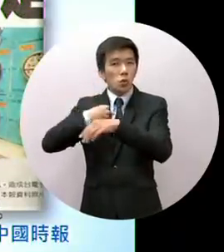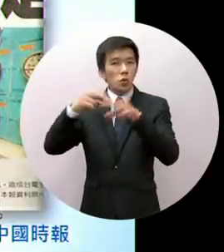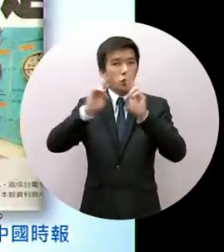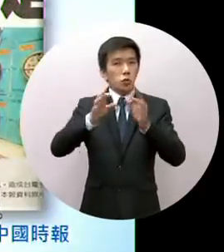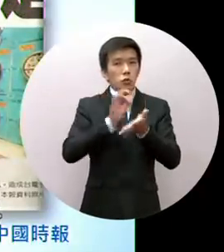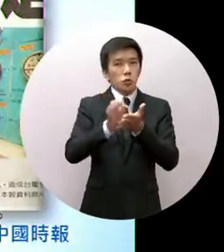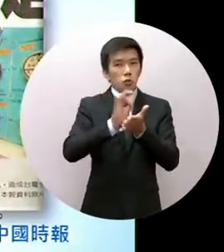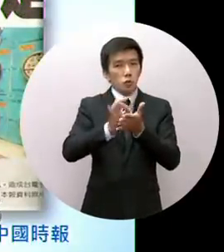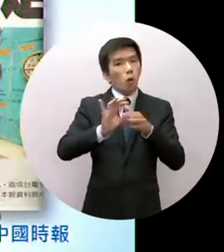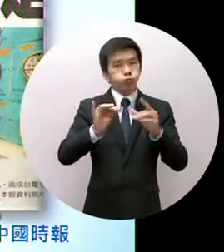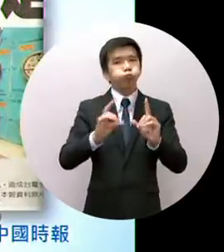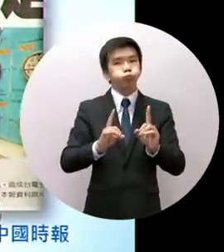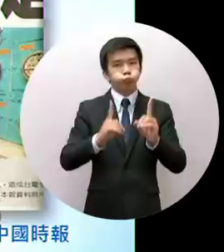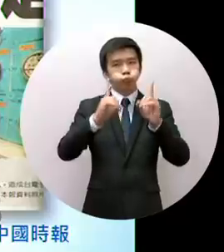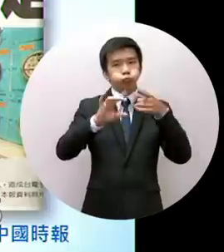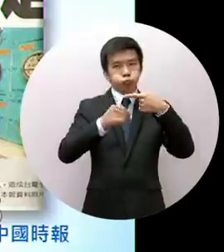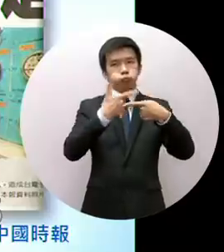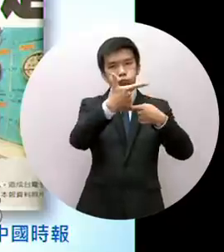6%，